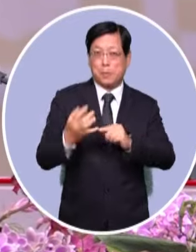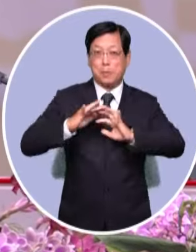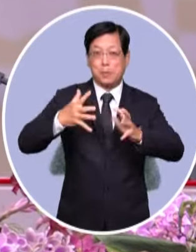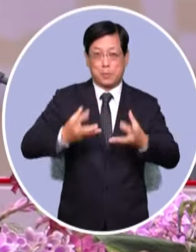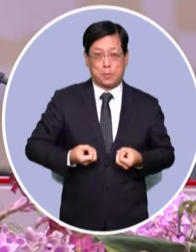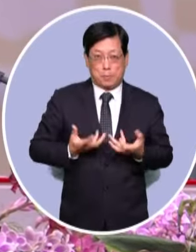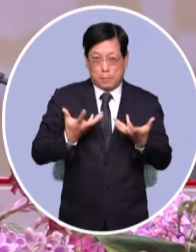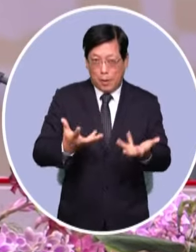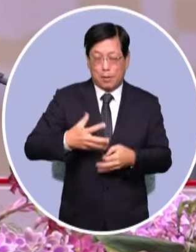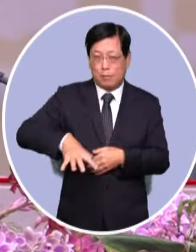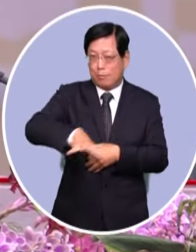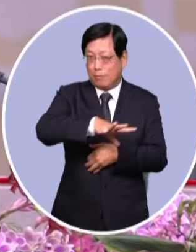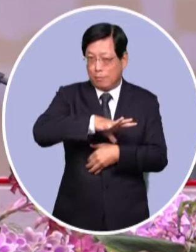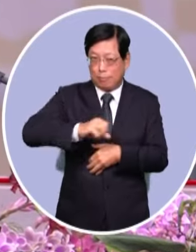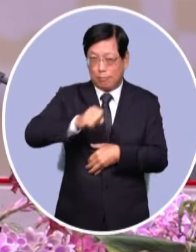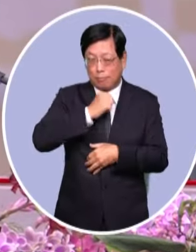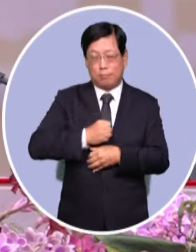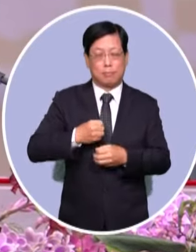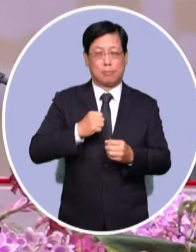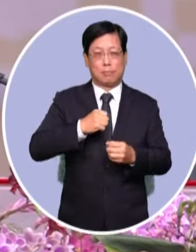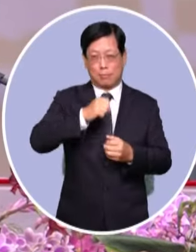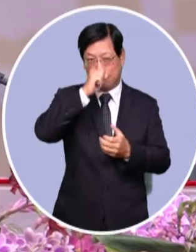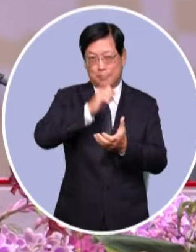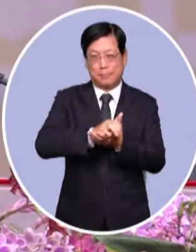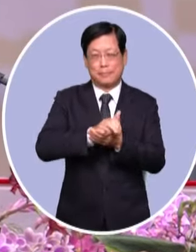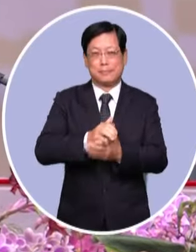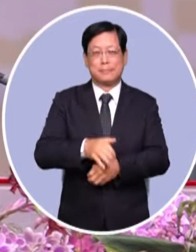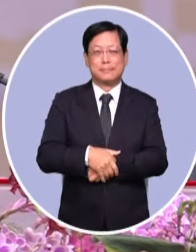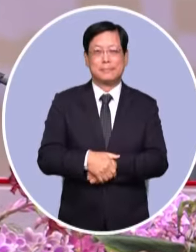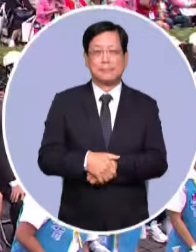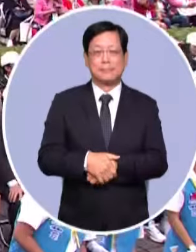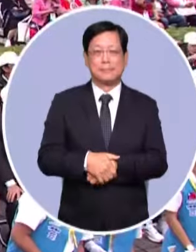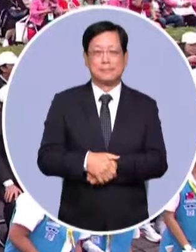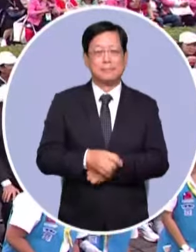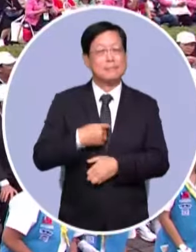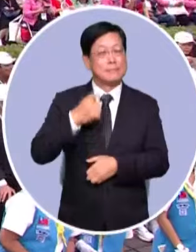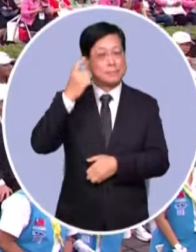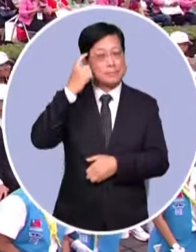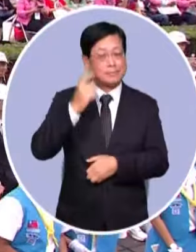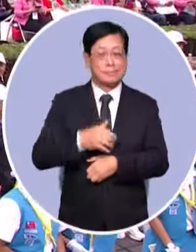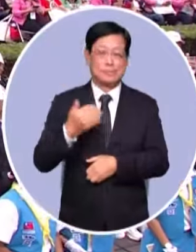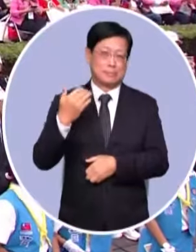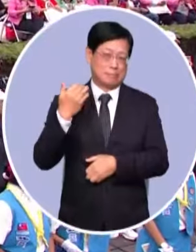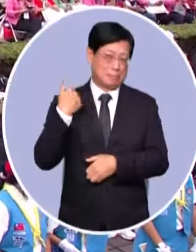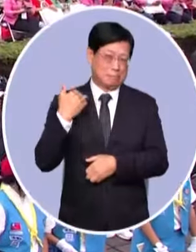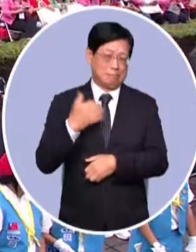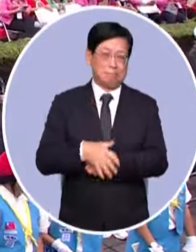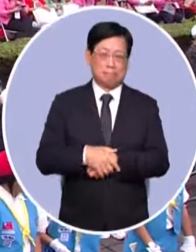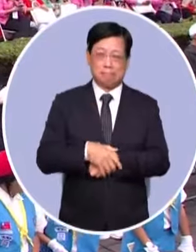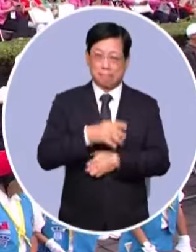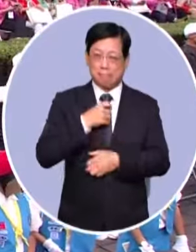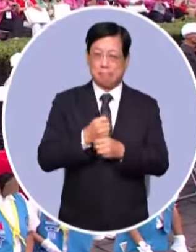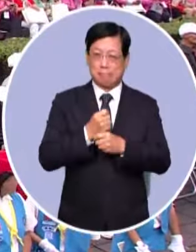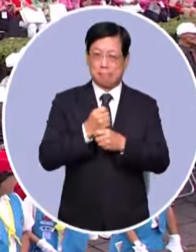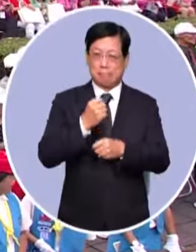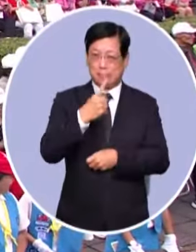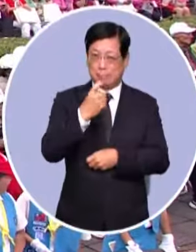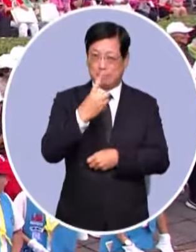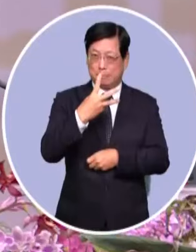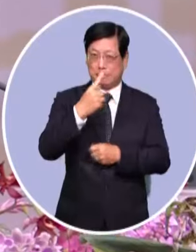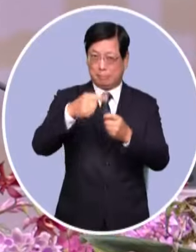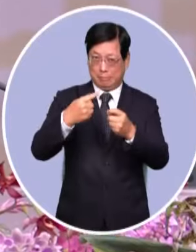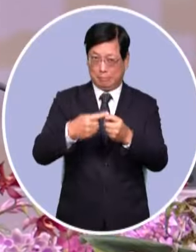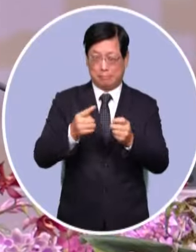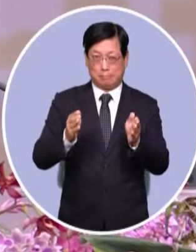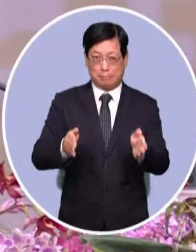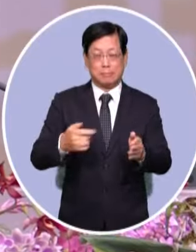庆的所有的海内外好朋友。回想过去113年，中